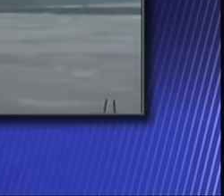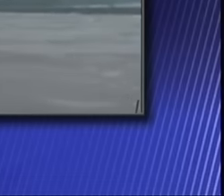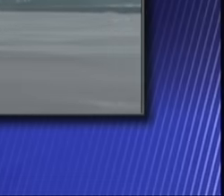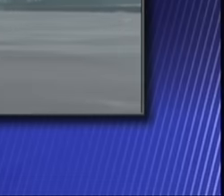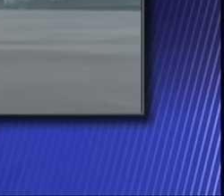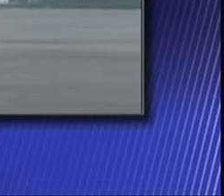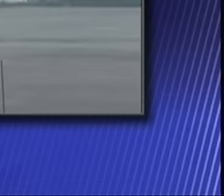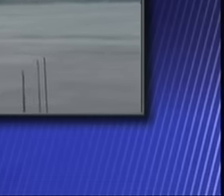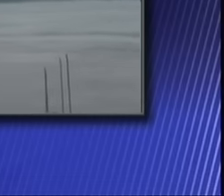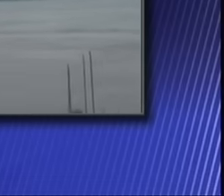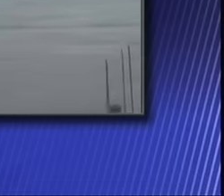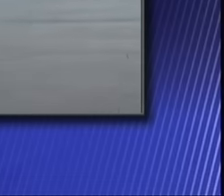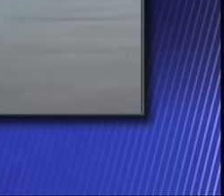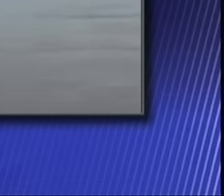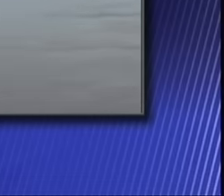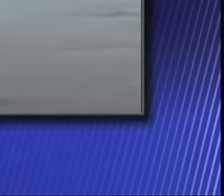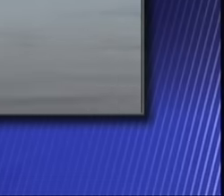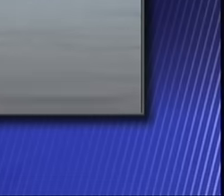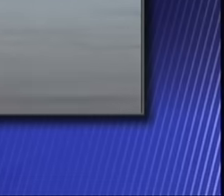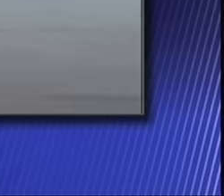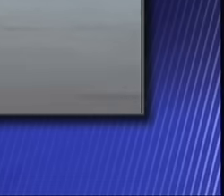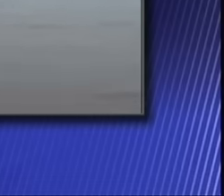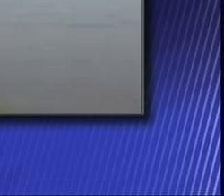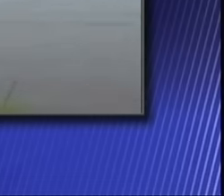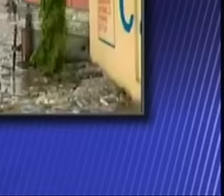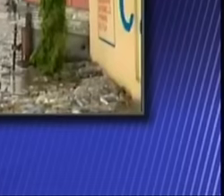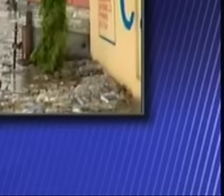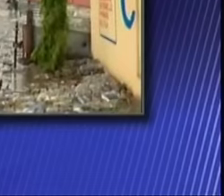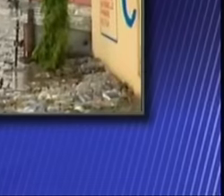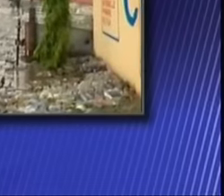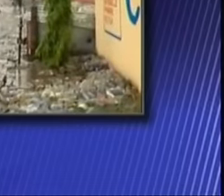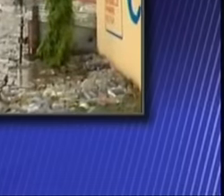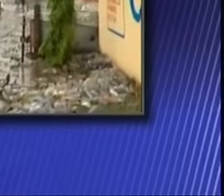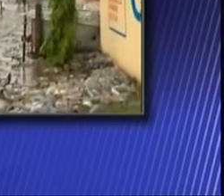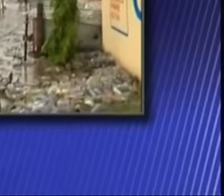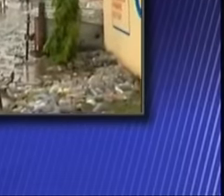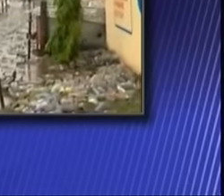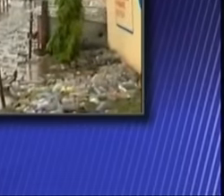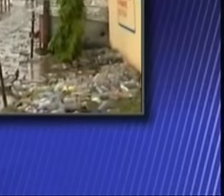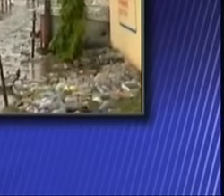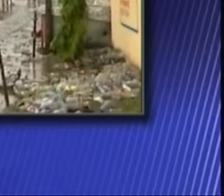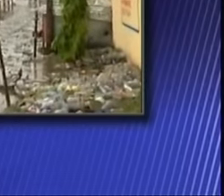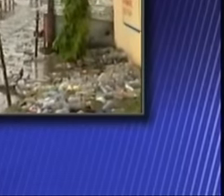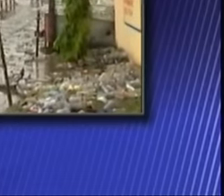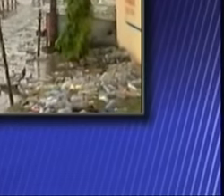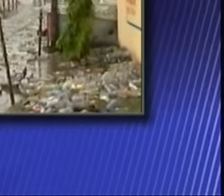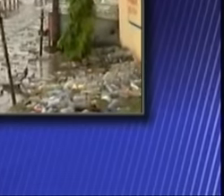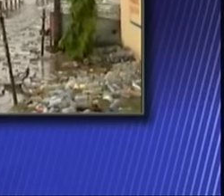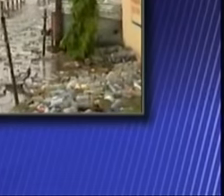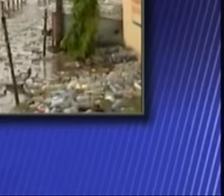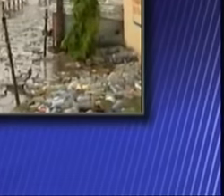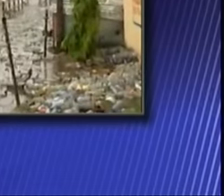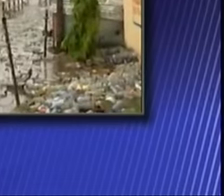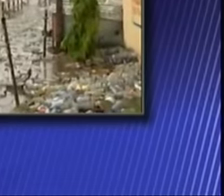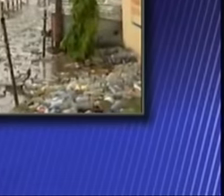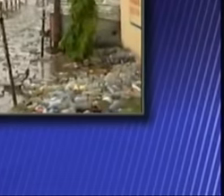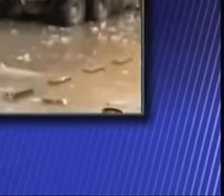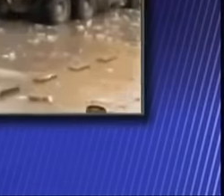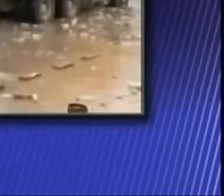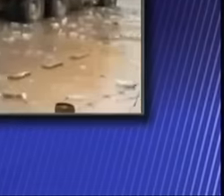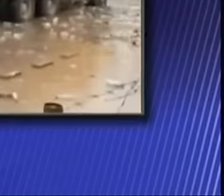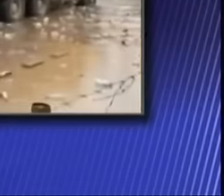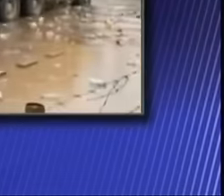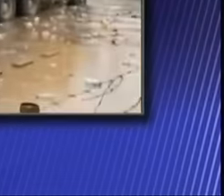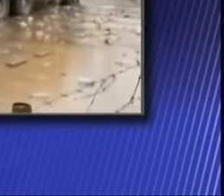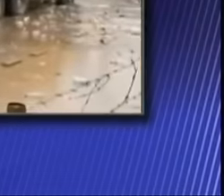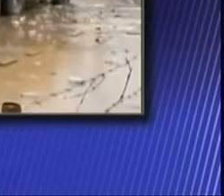départs. Près du saut de mouton, des pompages, des immondices bloquent le passage des eaux. Des images apocalyptiques laissent à désirer.